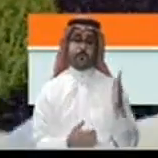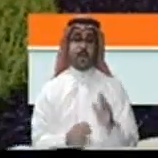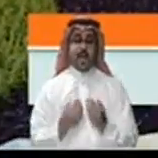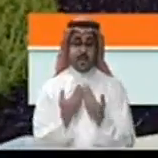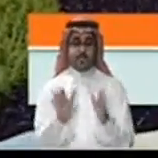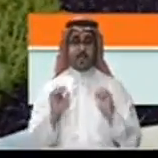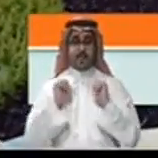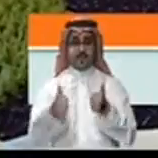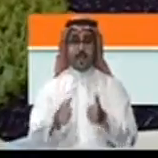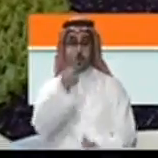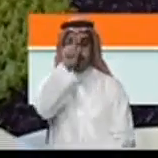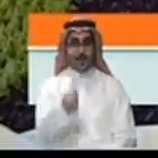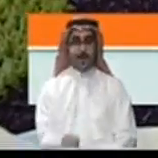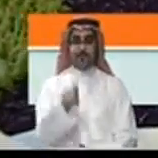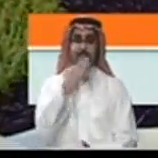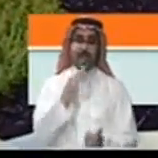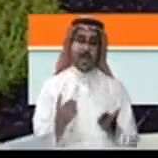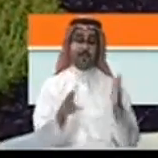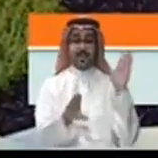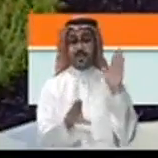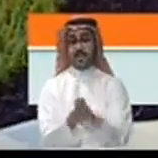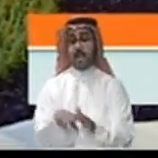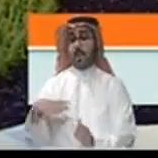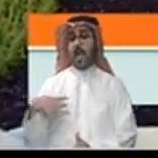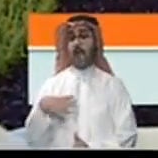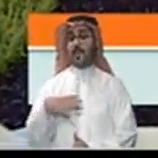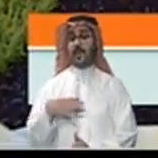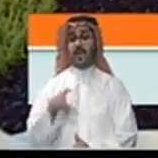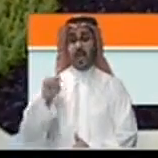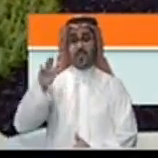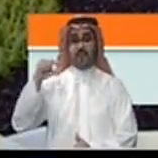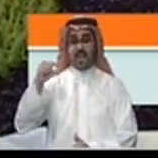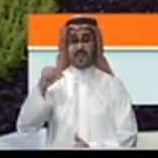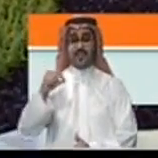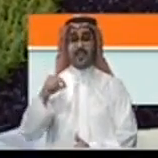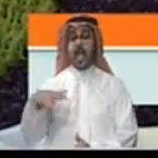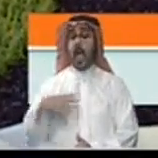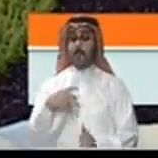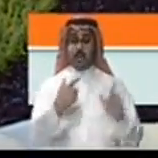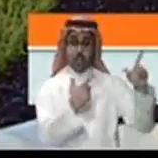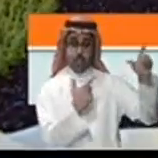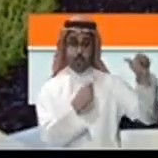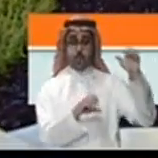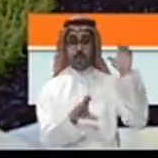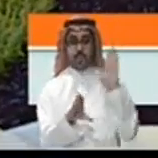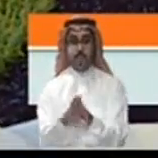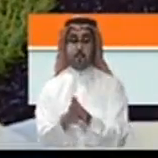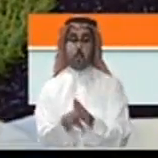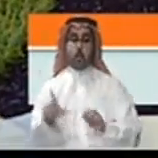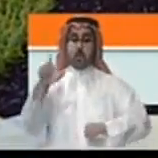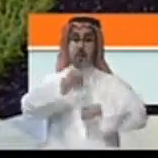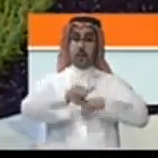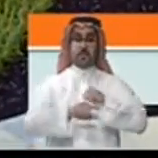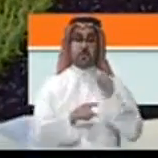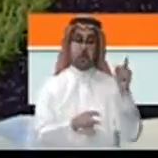الورد والفاكهة هذا اليوم برعاية صاحب السمو الملكي الأمير فهد بن سلطان أمير منطقة تبوك رئيس مجلس التنمية السياحية